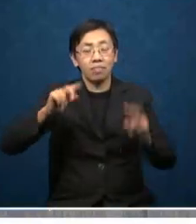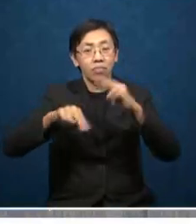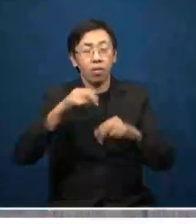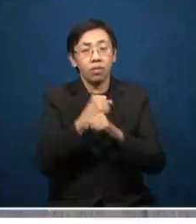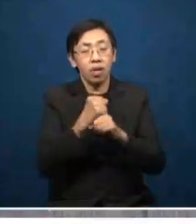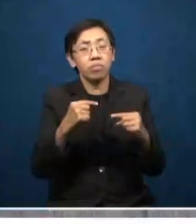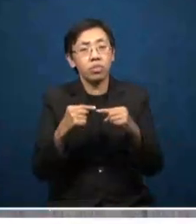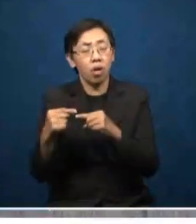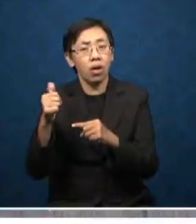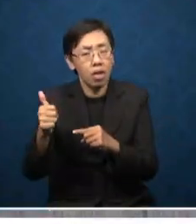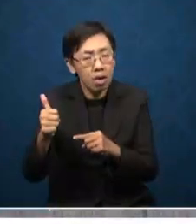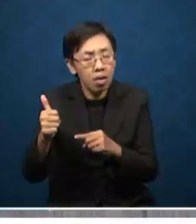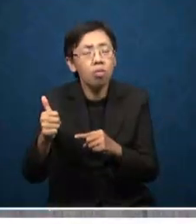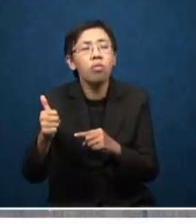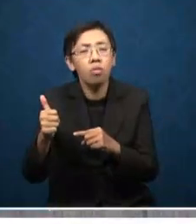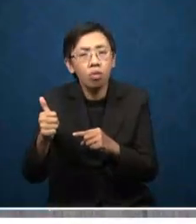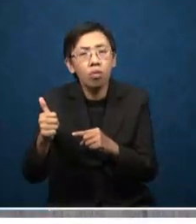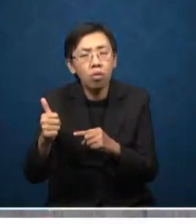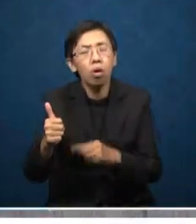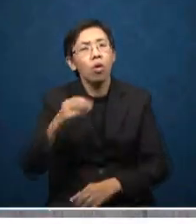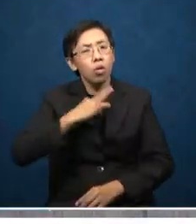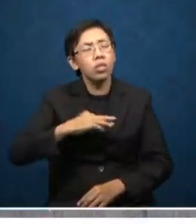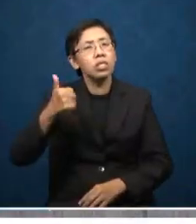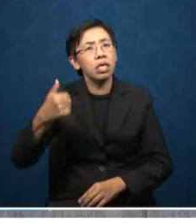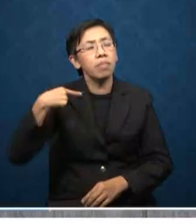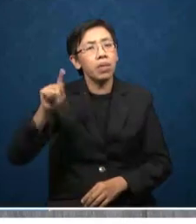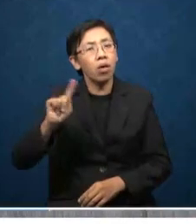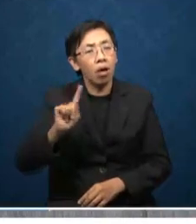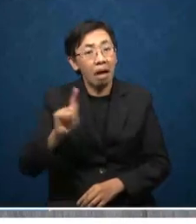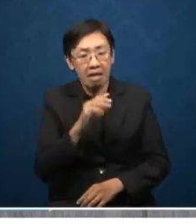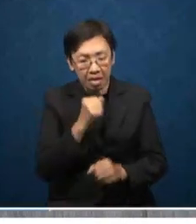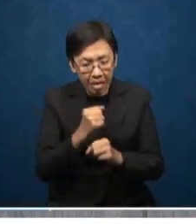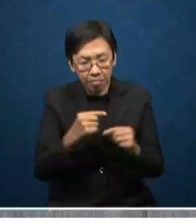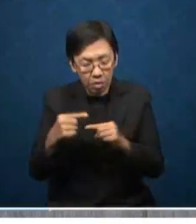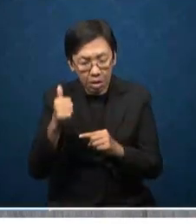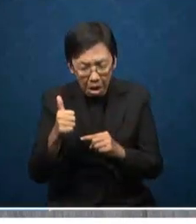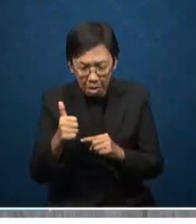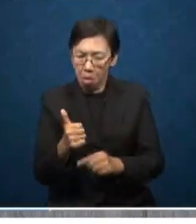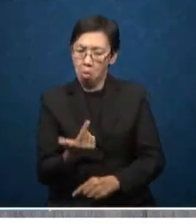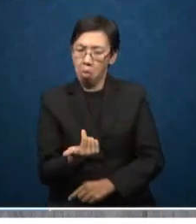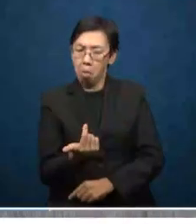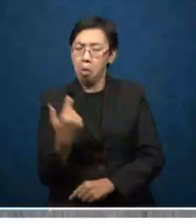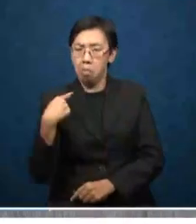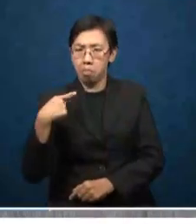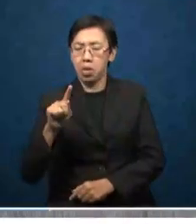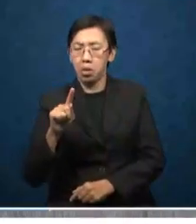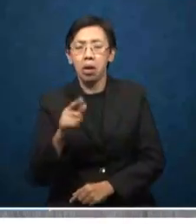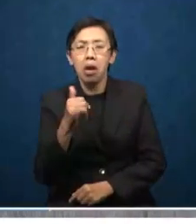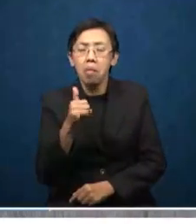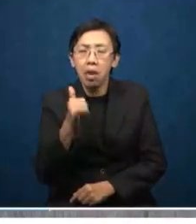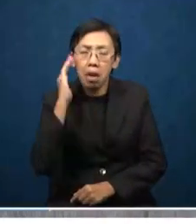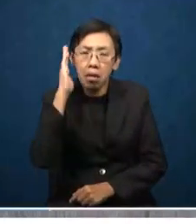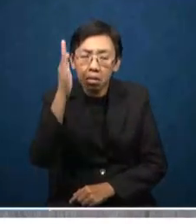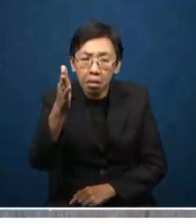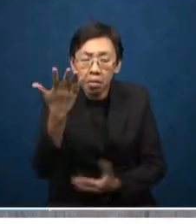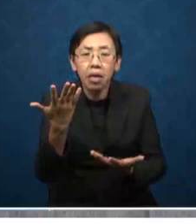ไปได้ก็จะทำให้เป็นประโยชน์ต่อการปฏิบัติราชการในภาพรวมมากขึ้นและก็อาจจะส่งผลให้